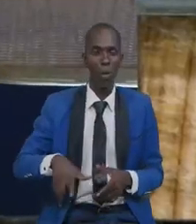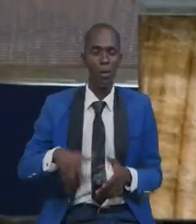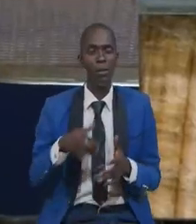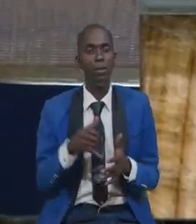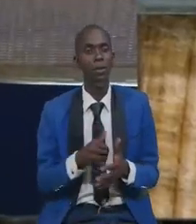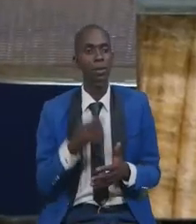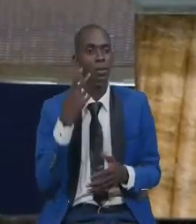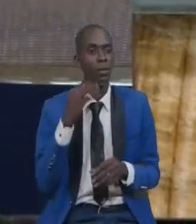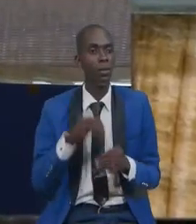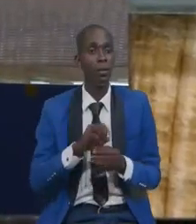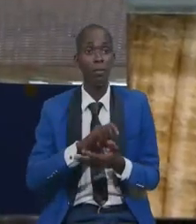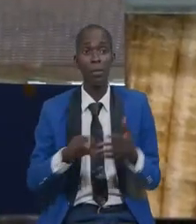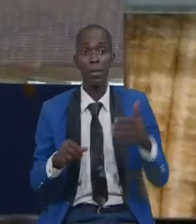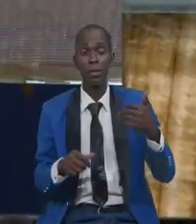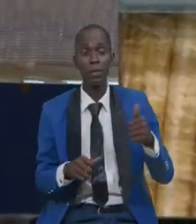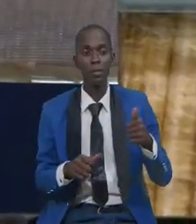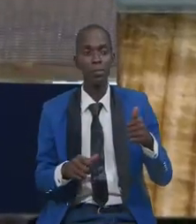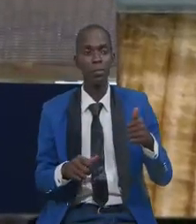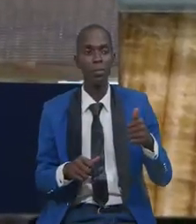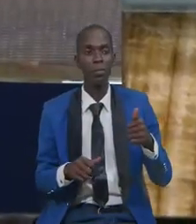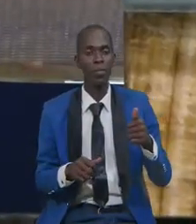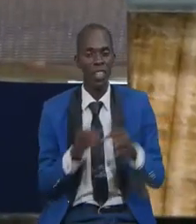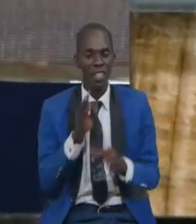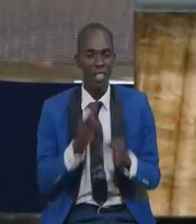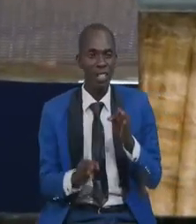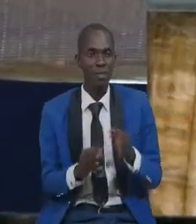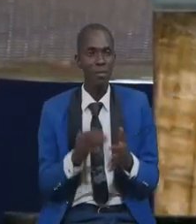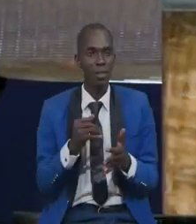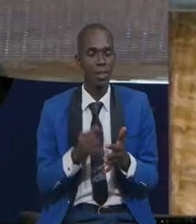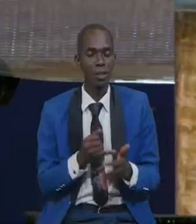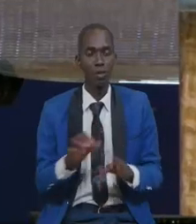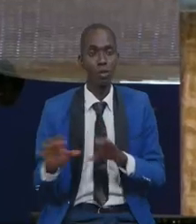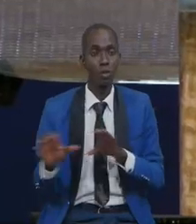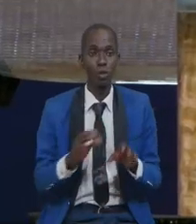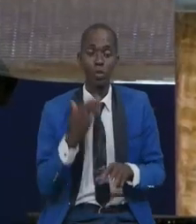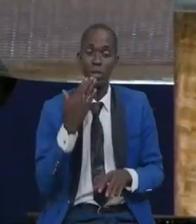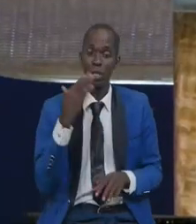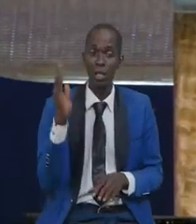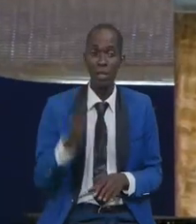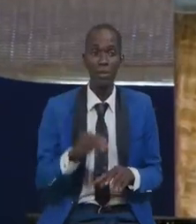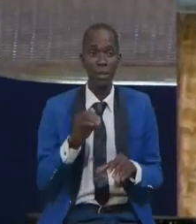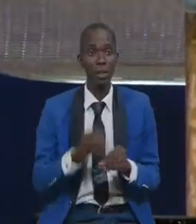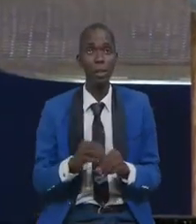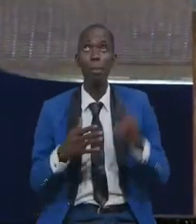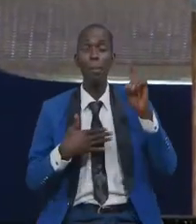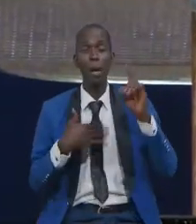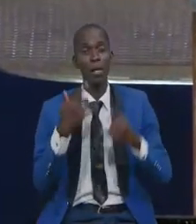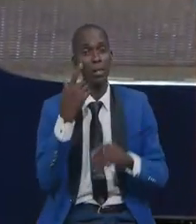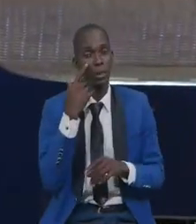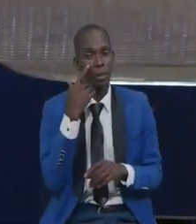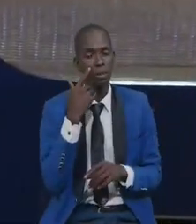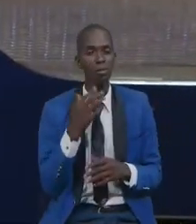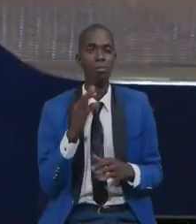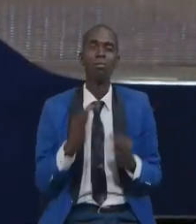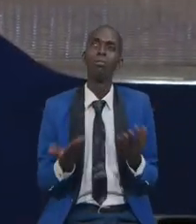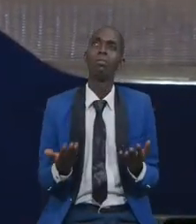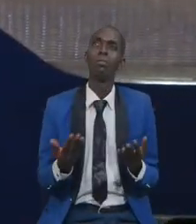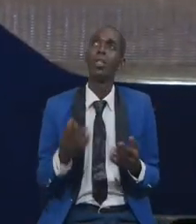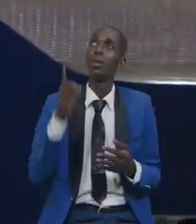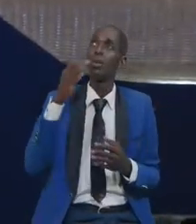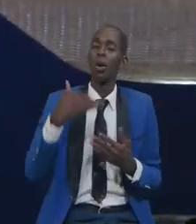« Mais si cette nation fait ce qui est mal à mes yeux, s'ils disent, « Ah, Dieu a dit de bonheur pour